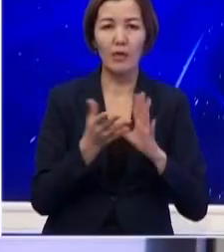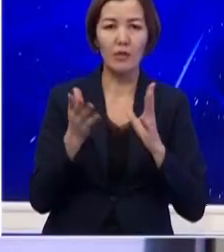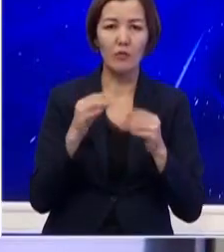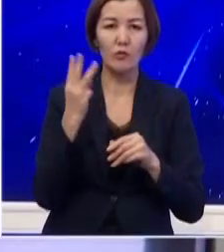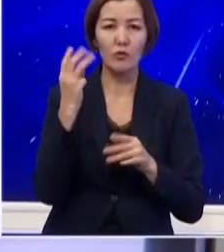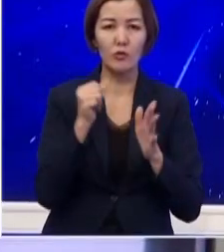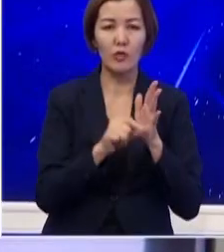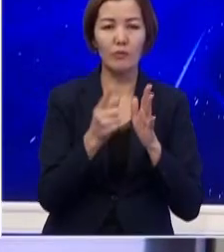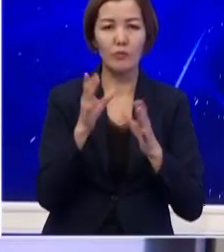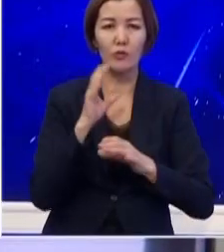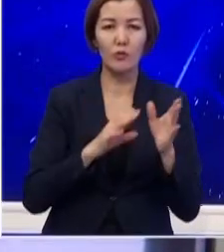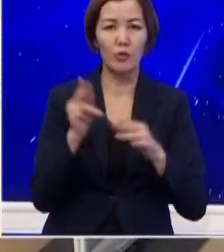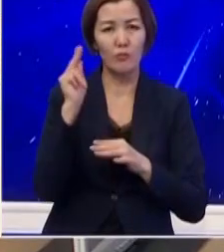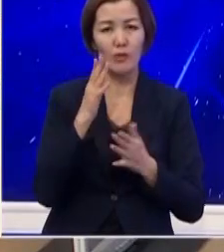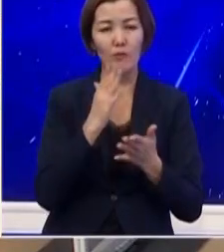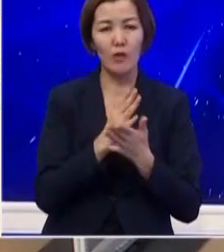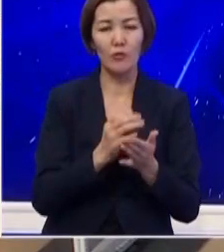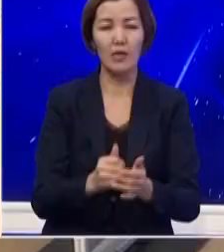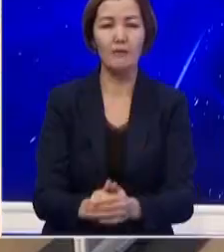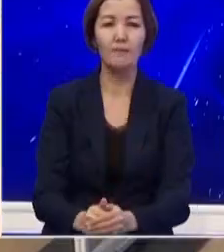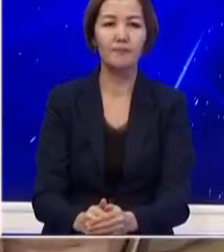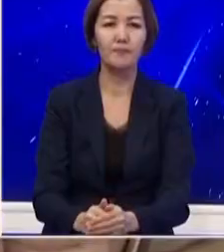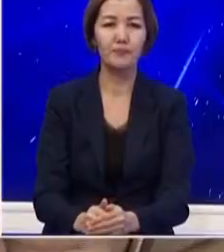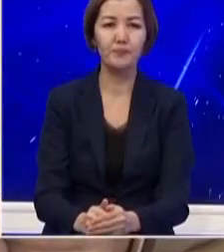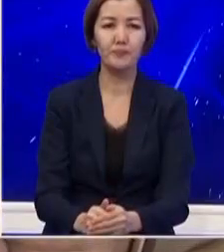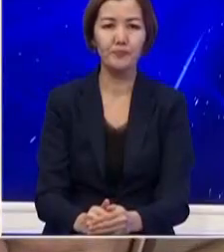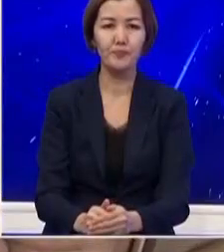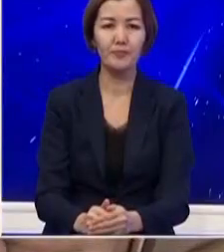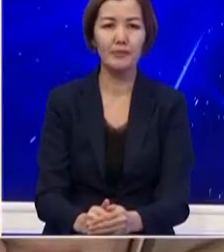бойынша 361 студент білім алуда.